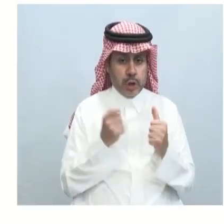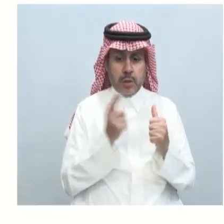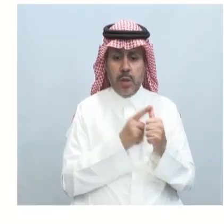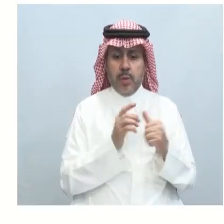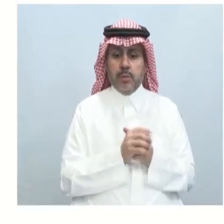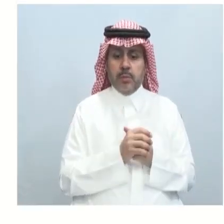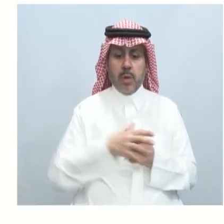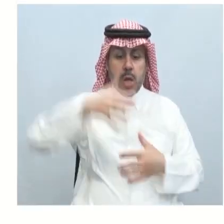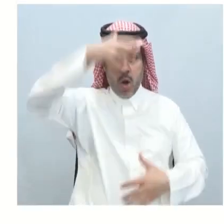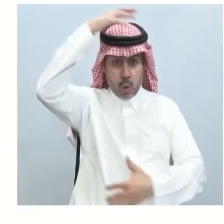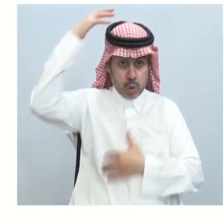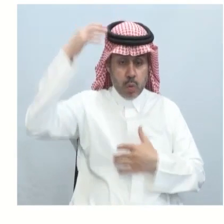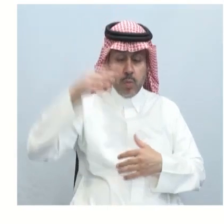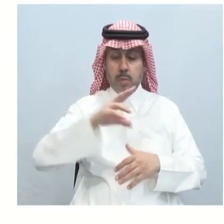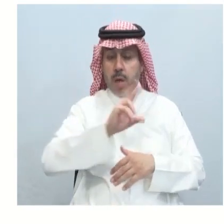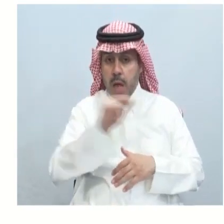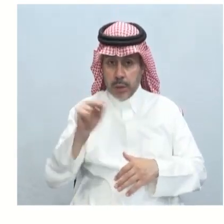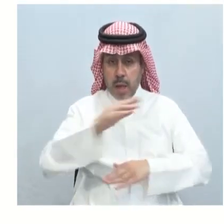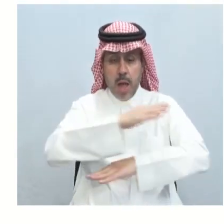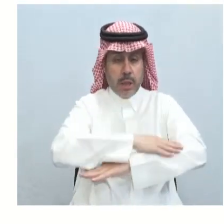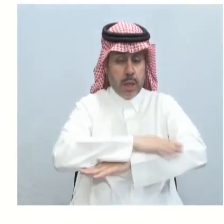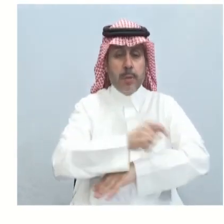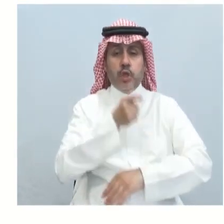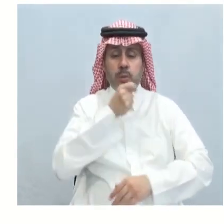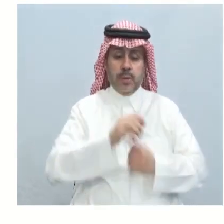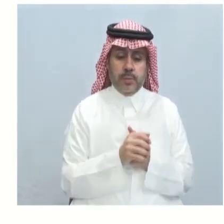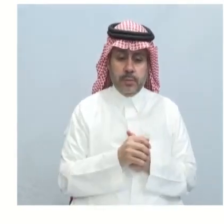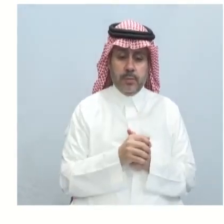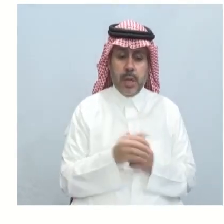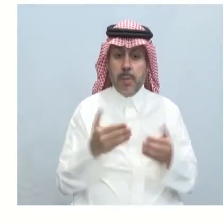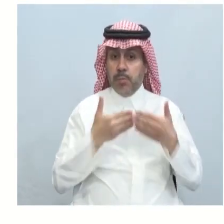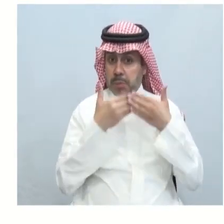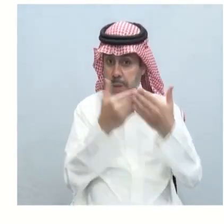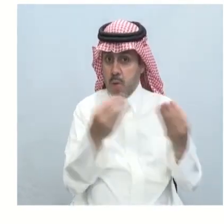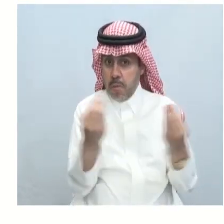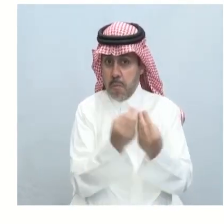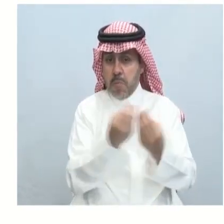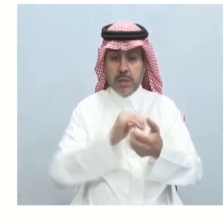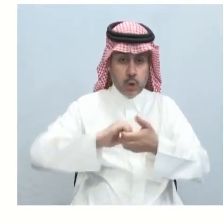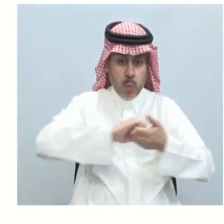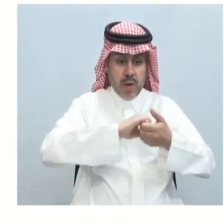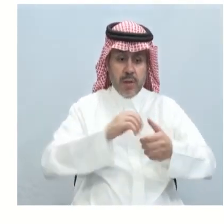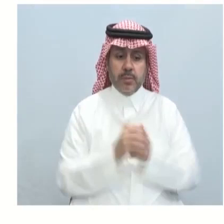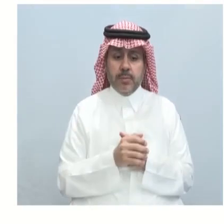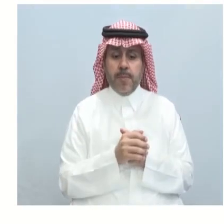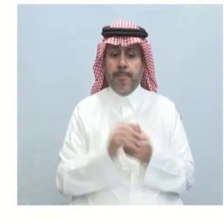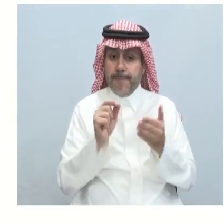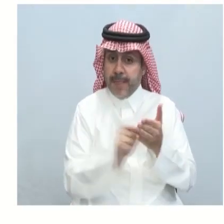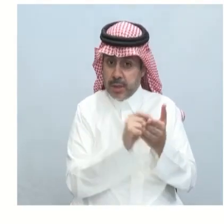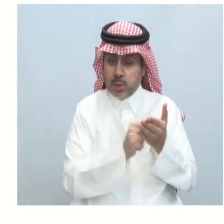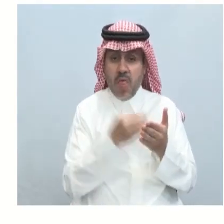هذا النشاط الغسل هو احد اداب الجمعه بالتعاون مع زملائك في المجموعه نقوم